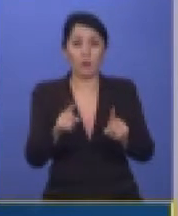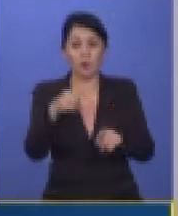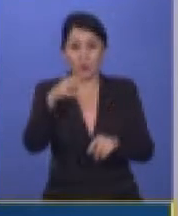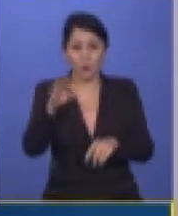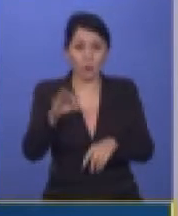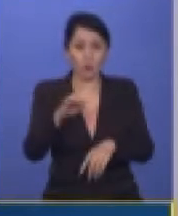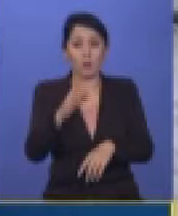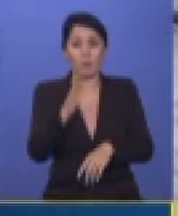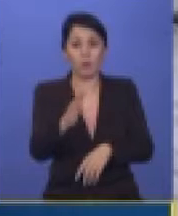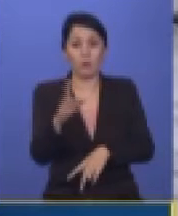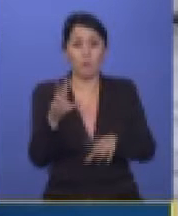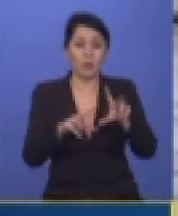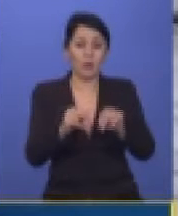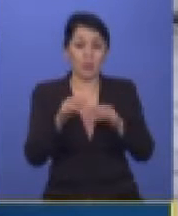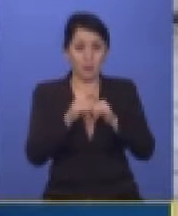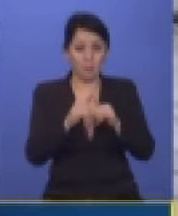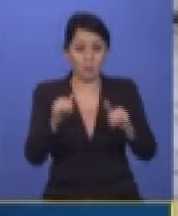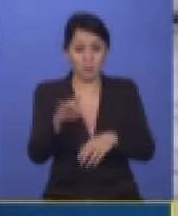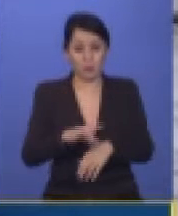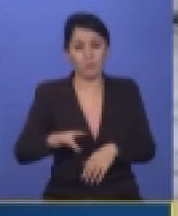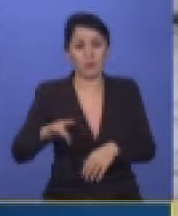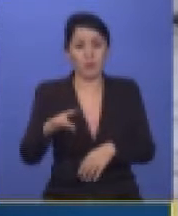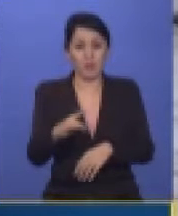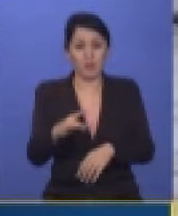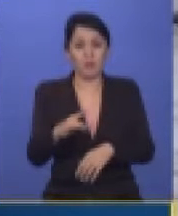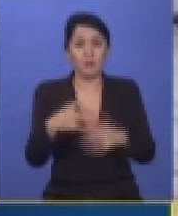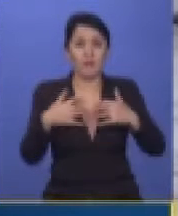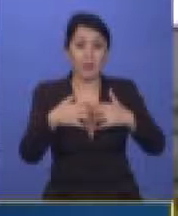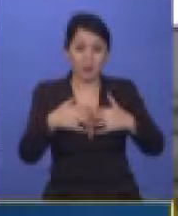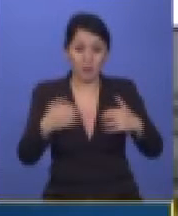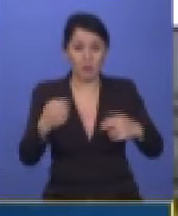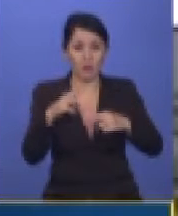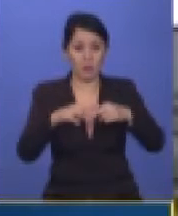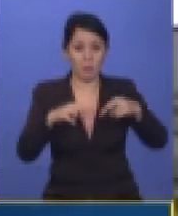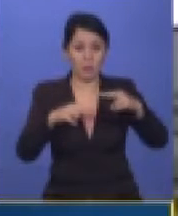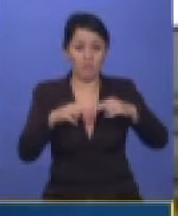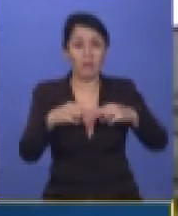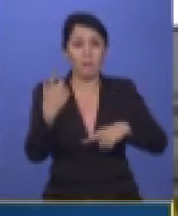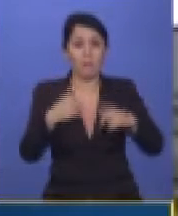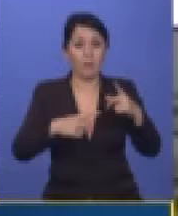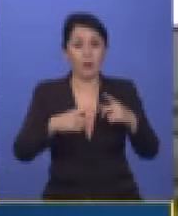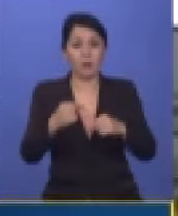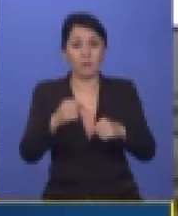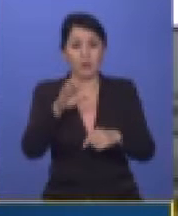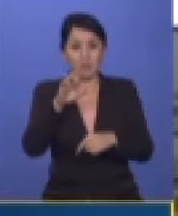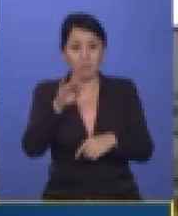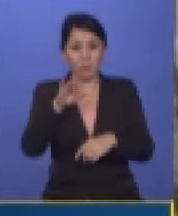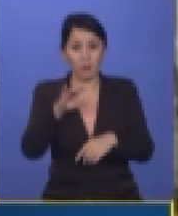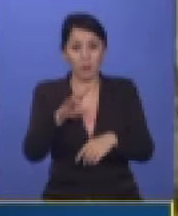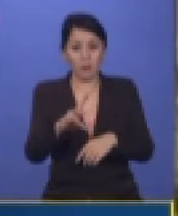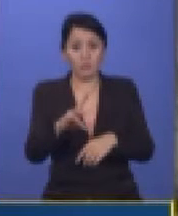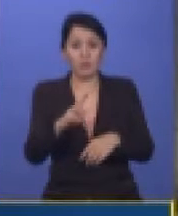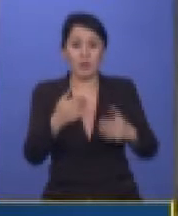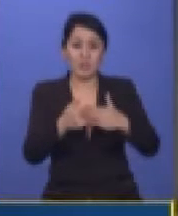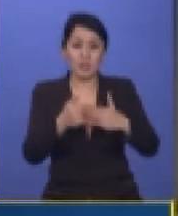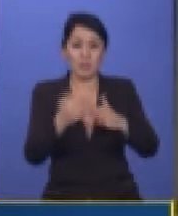выйдут будущие чемпионы. Развивают в районе имени Габита Мусрепова и животноводство. Строительство этой молочной фермы возле села Березовки на финишной